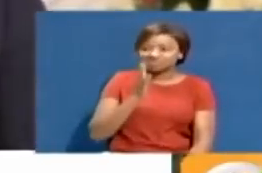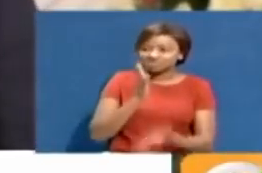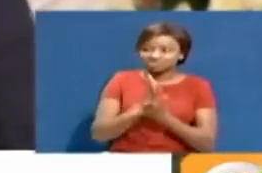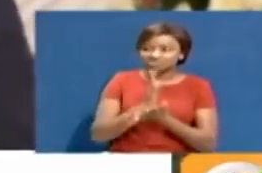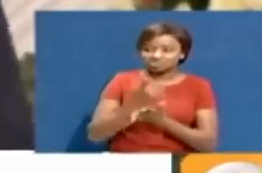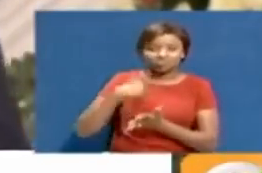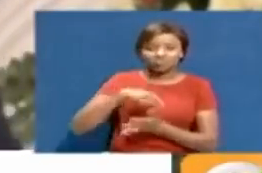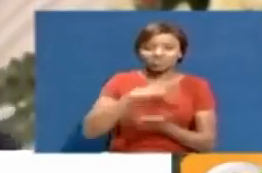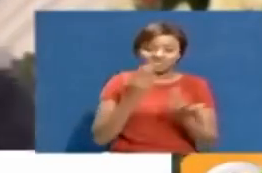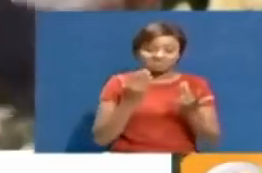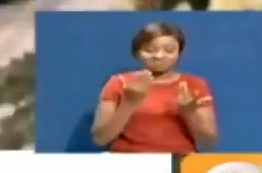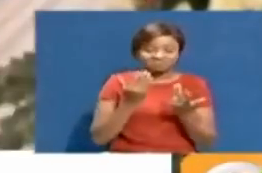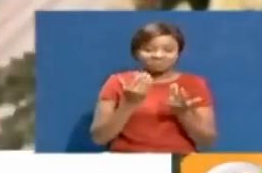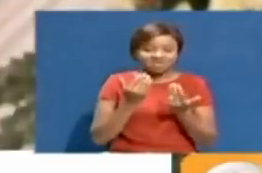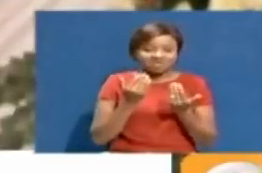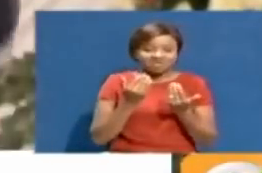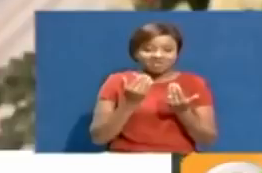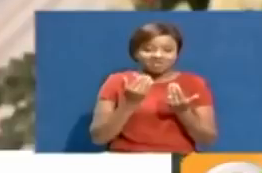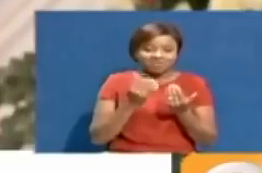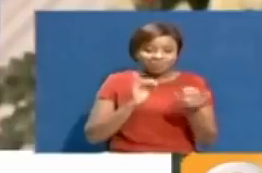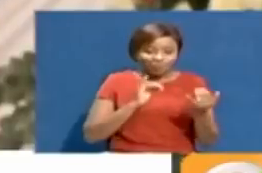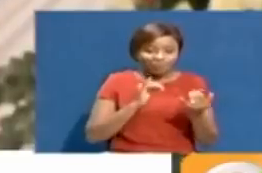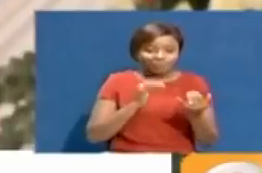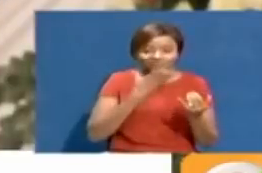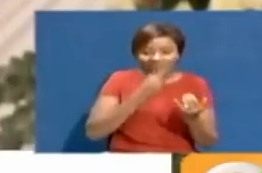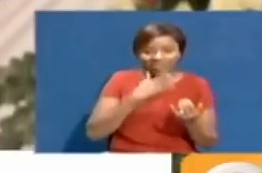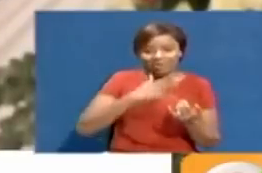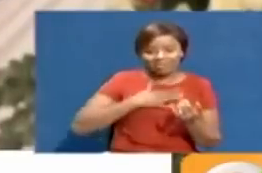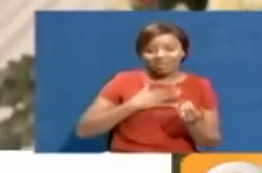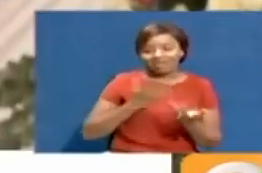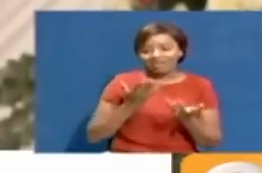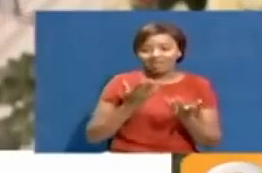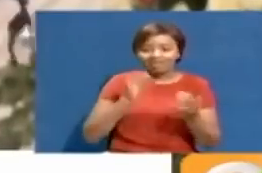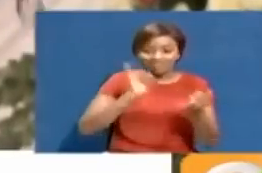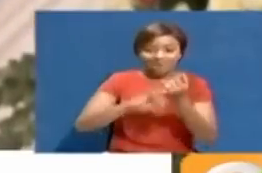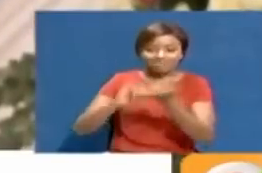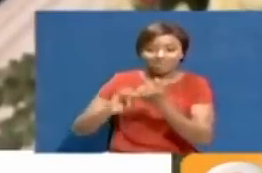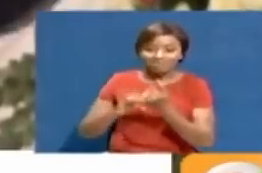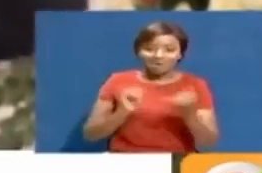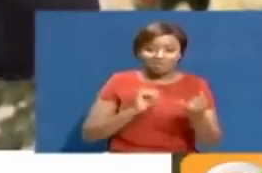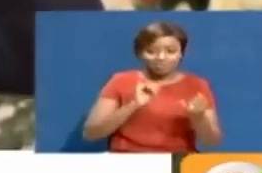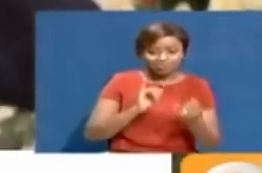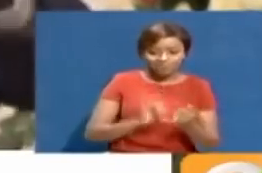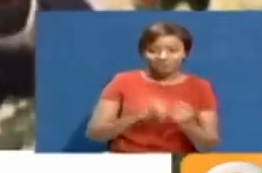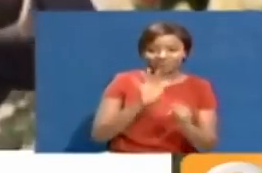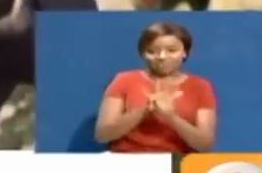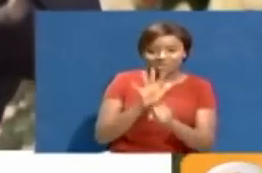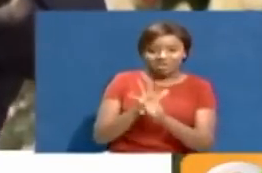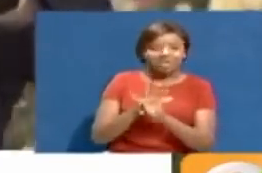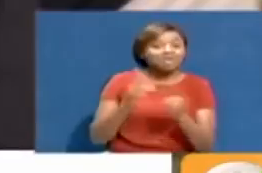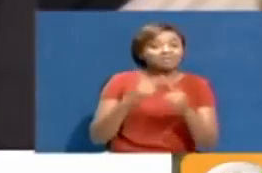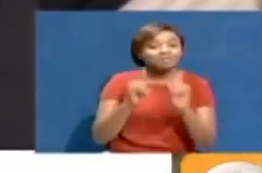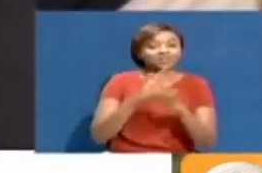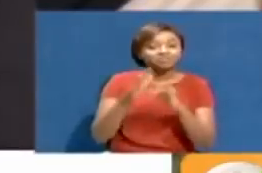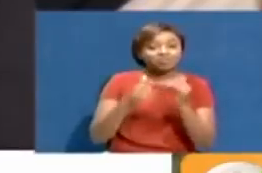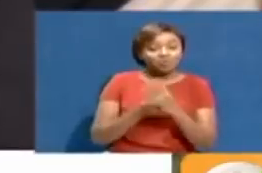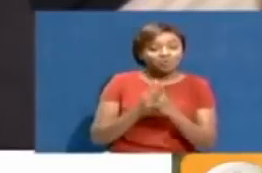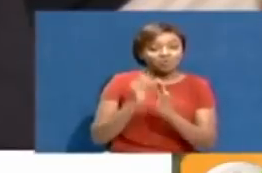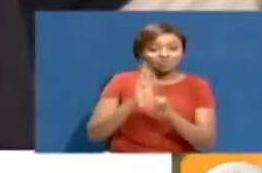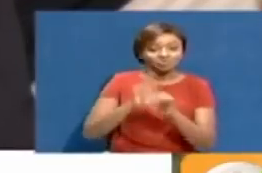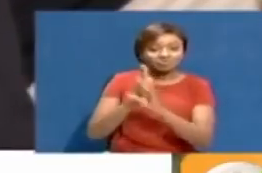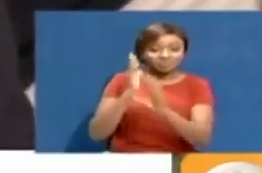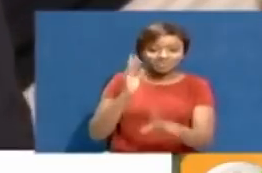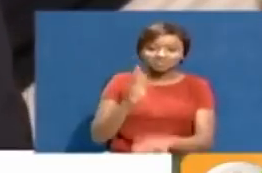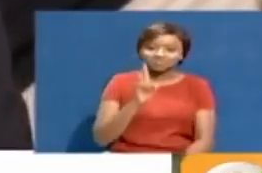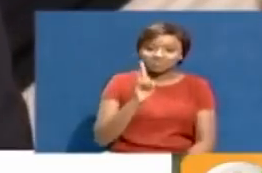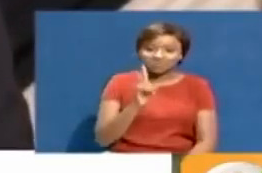a polygamous family, but we all traveled by bus here together as one family. Every